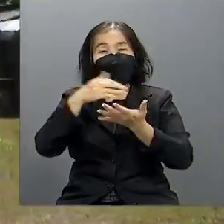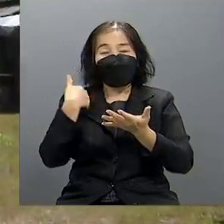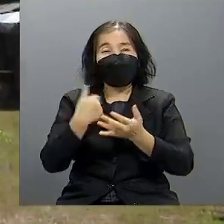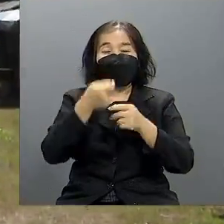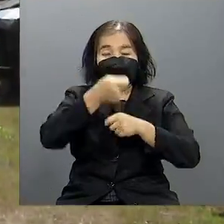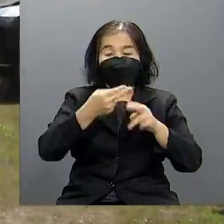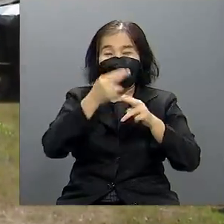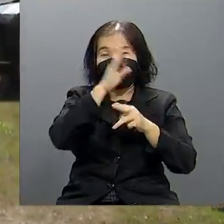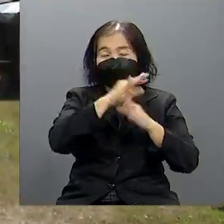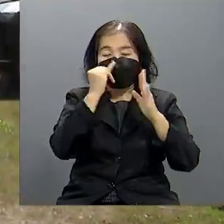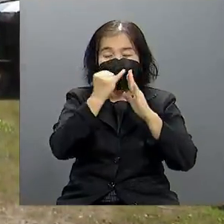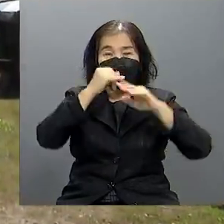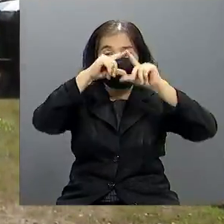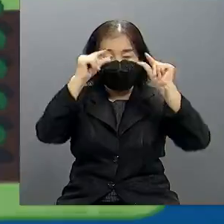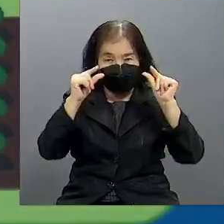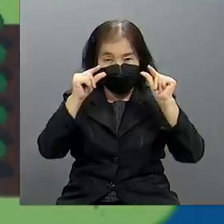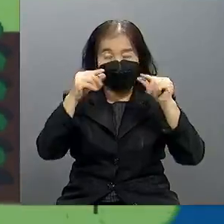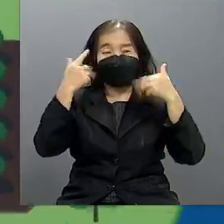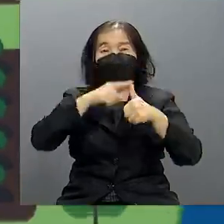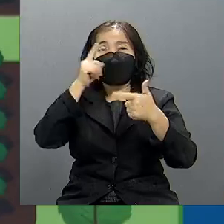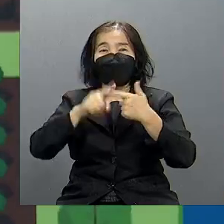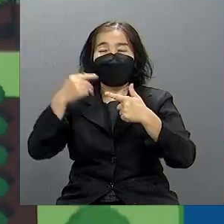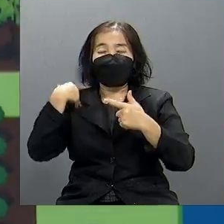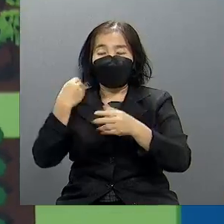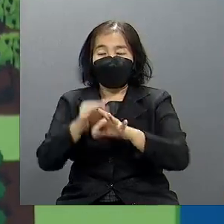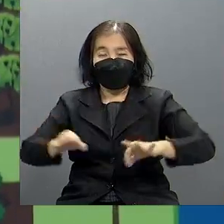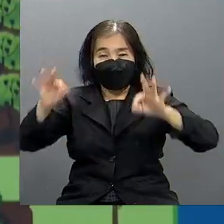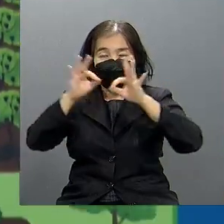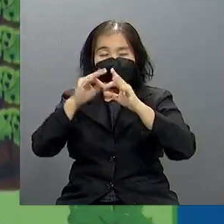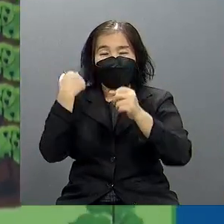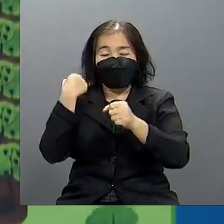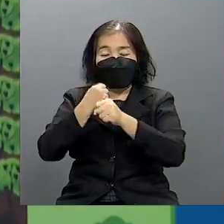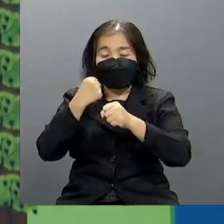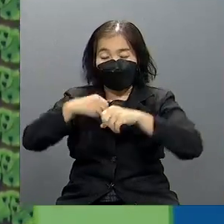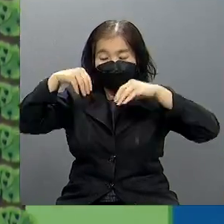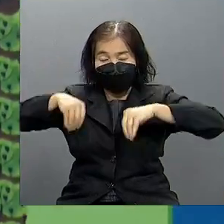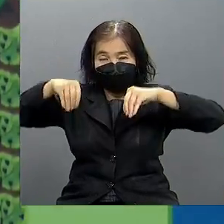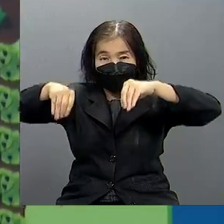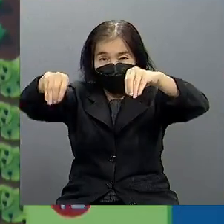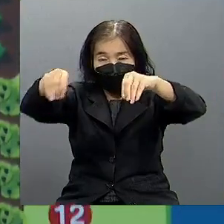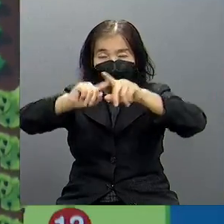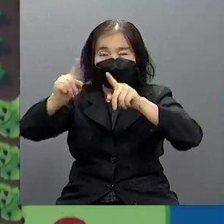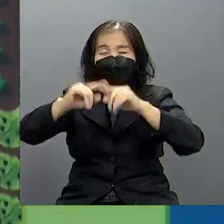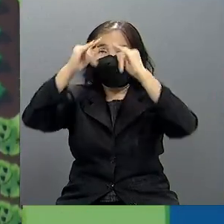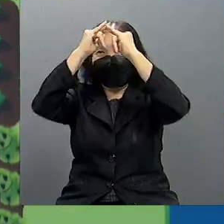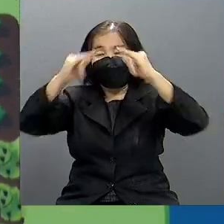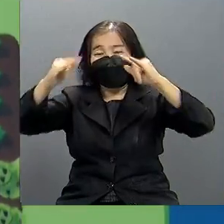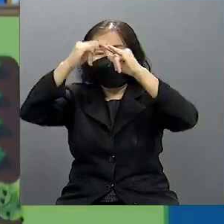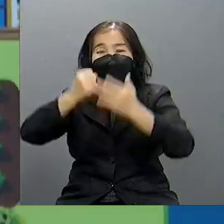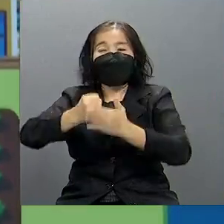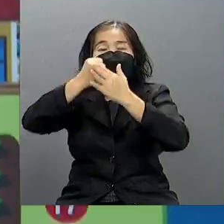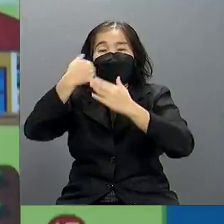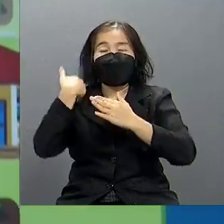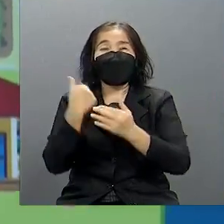กิจกรรมหลักๆ ก็คือการปลูกพืชนะคะในเนื้อที่ในแปลงนี้ทั้งหมด5ไร่นะคะพี่ก็จะแบ่งส่วนก็คือเป็นแป